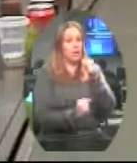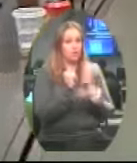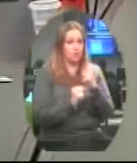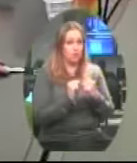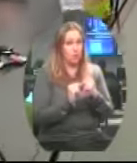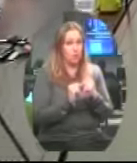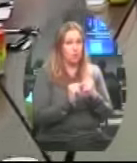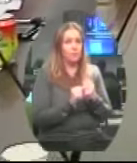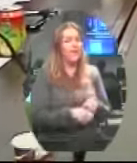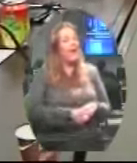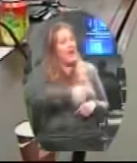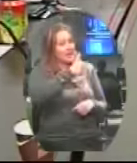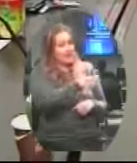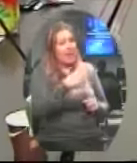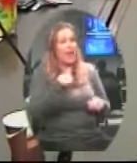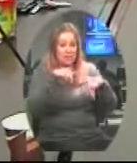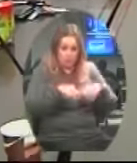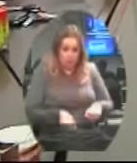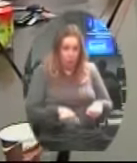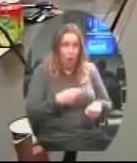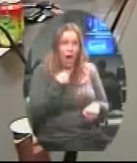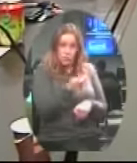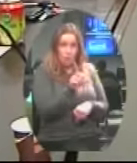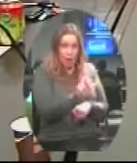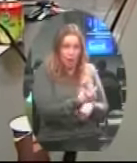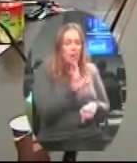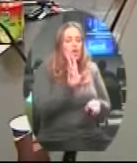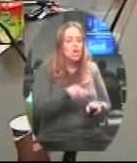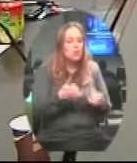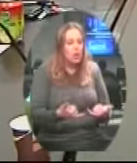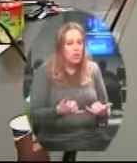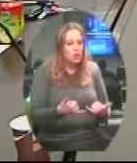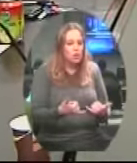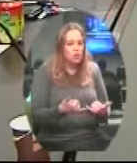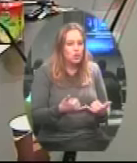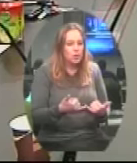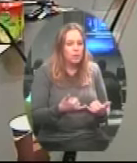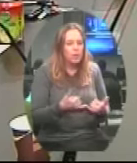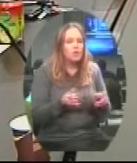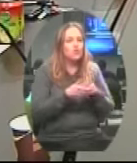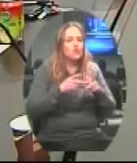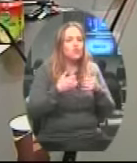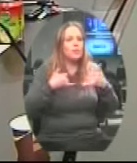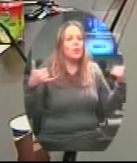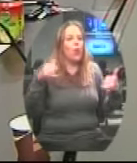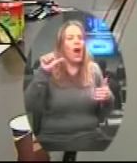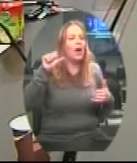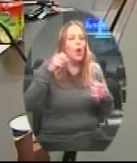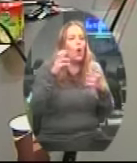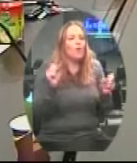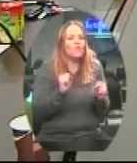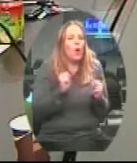השרה, אני פה, רבותיי, אני אומר לכם, יש פה אנשים שפיתחו רגפופוביה. על דברים שלא